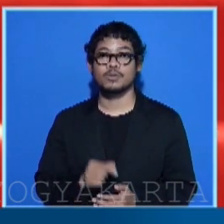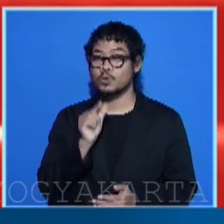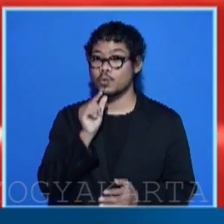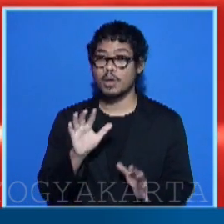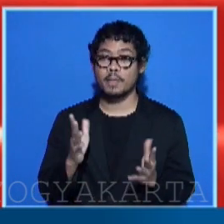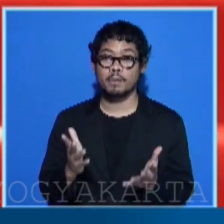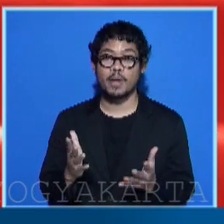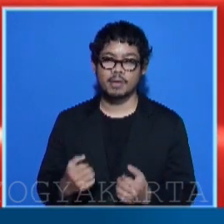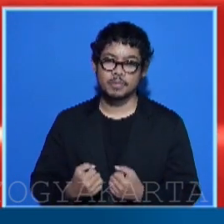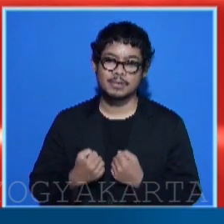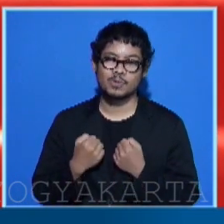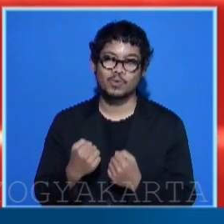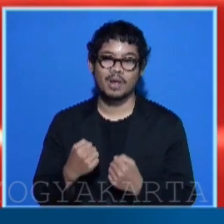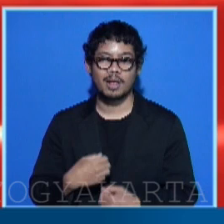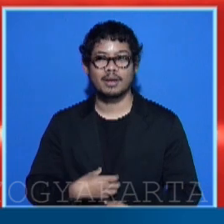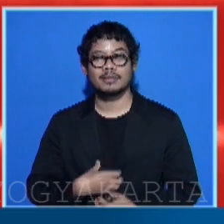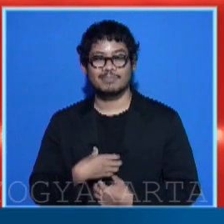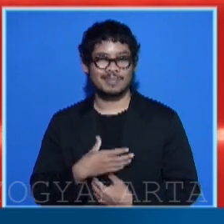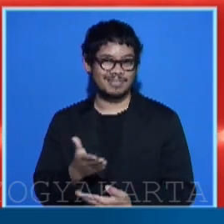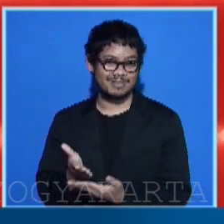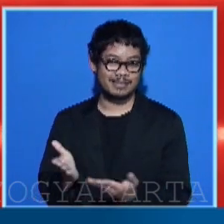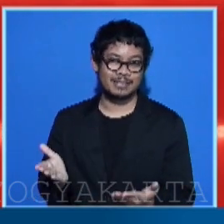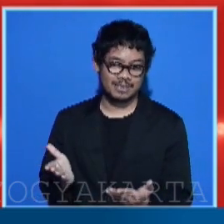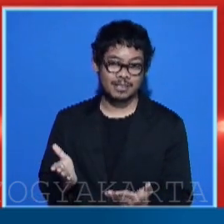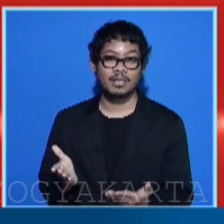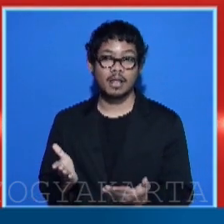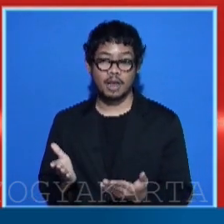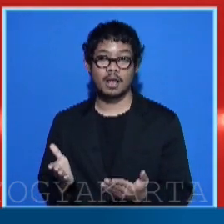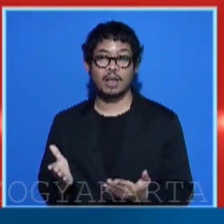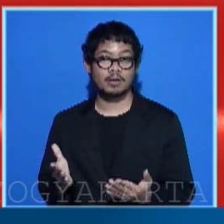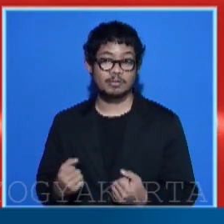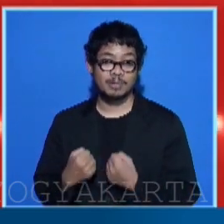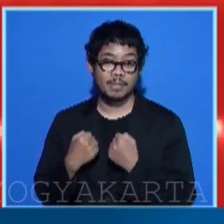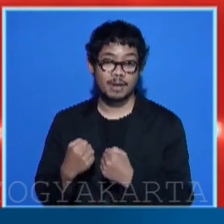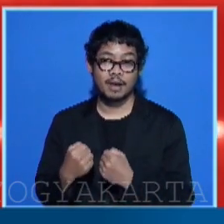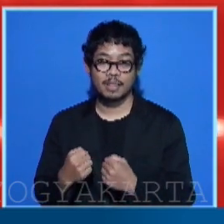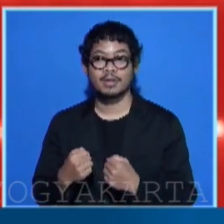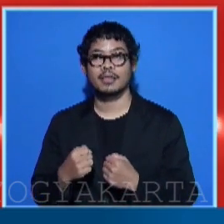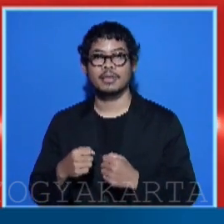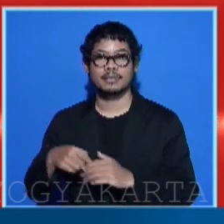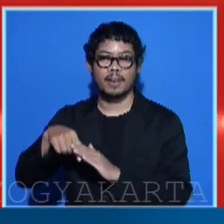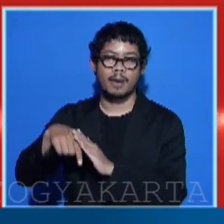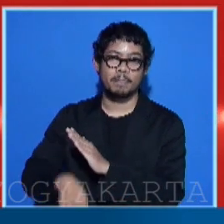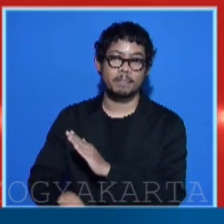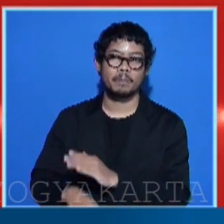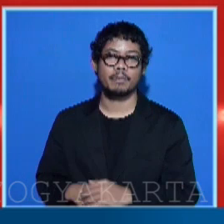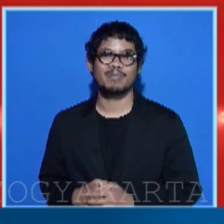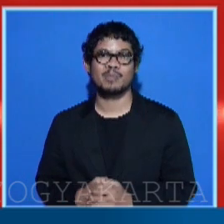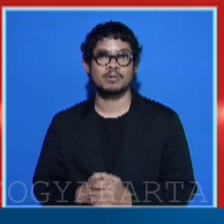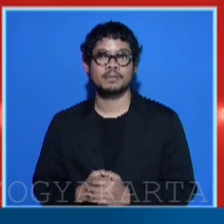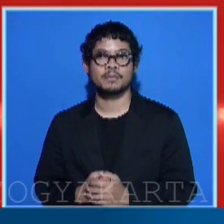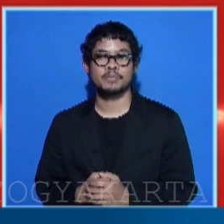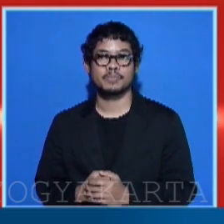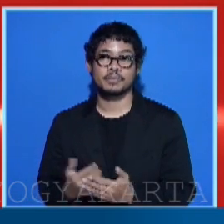moral, turut meredam konflik emosional, mengajak masyarakat,